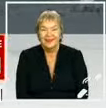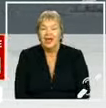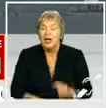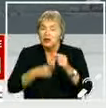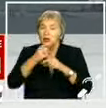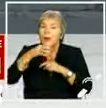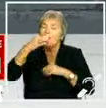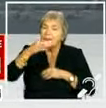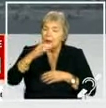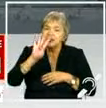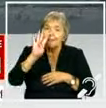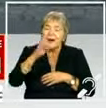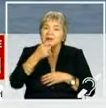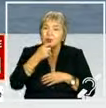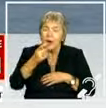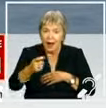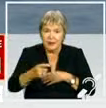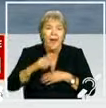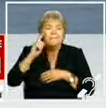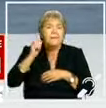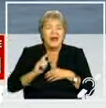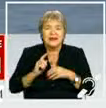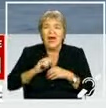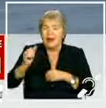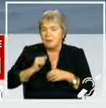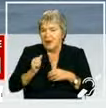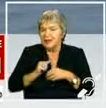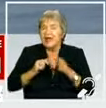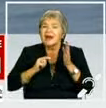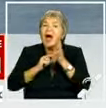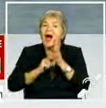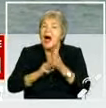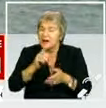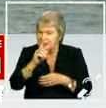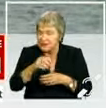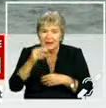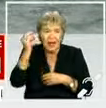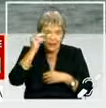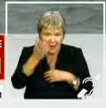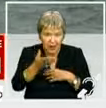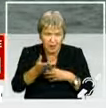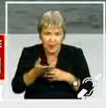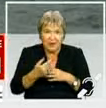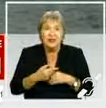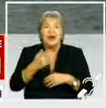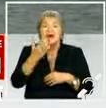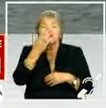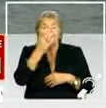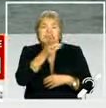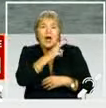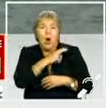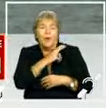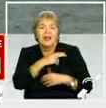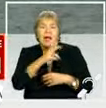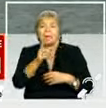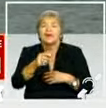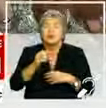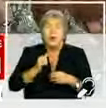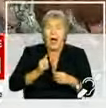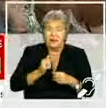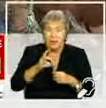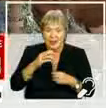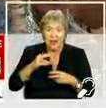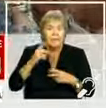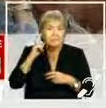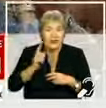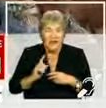După o pauză de 4 ani, marinarii militari au prezentat exercițiul demonstrativ pe scena maritimă din fața comandamentului flotei. Publicul de